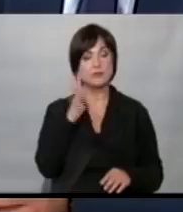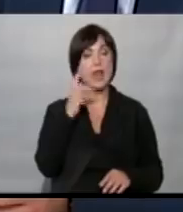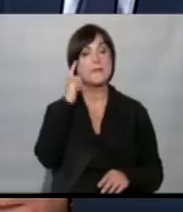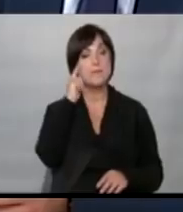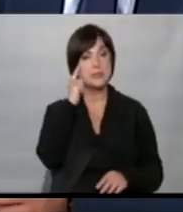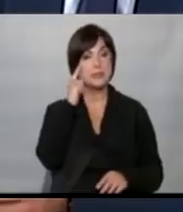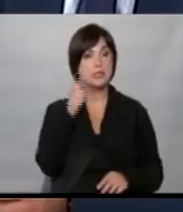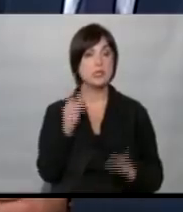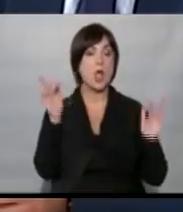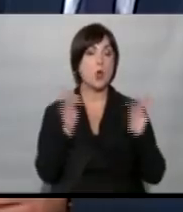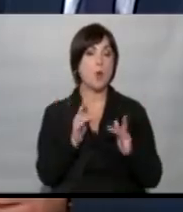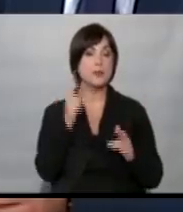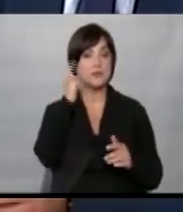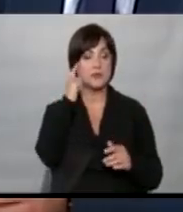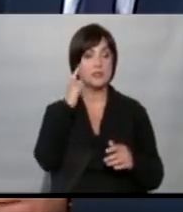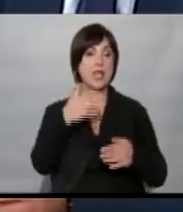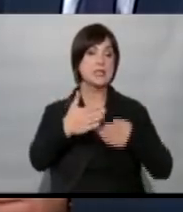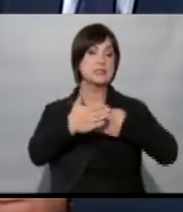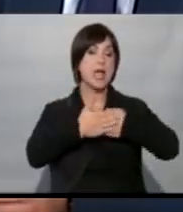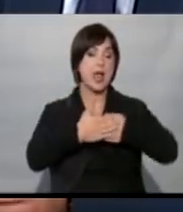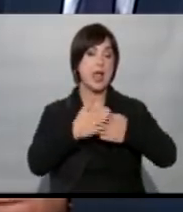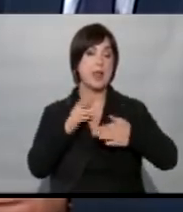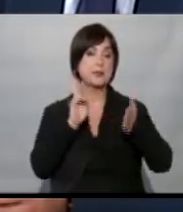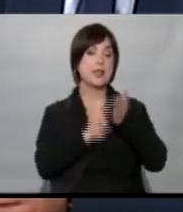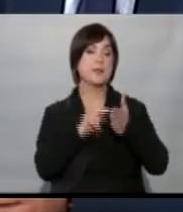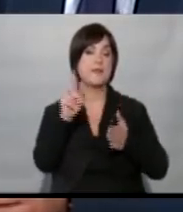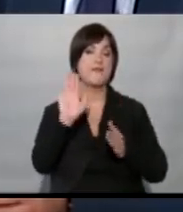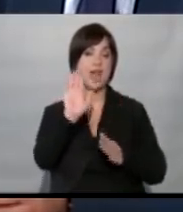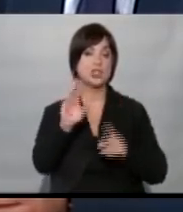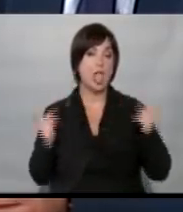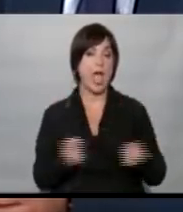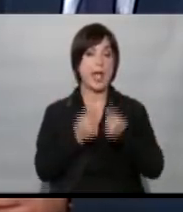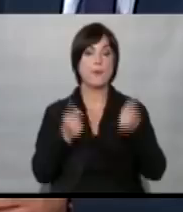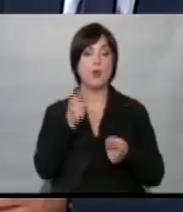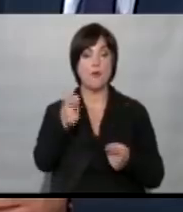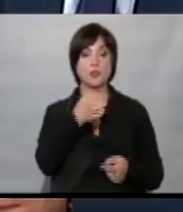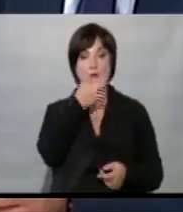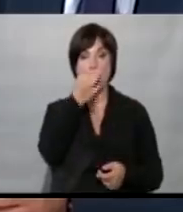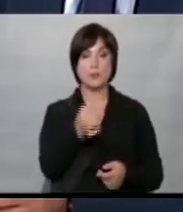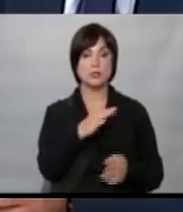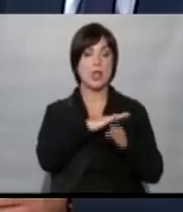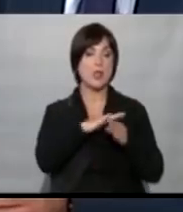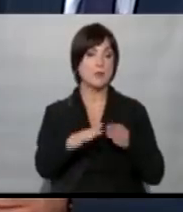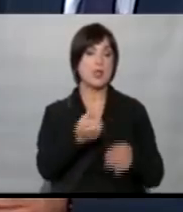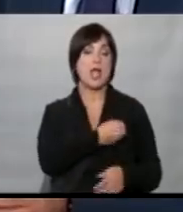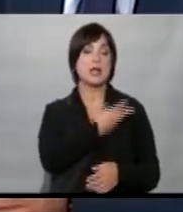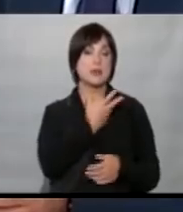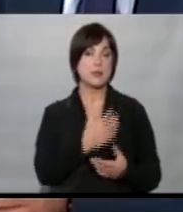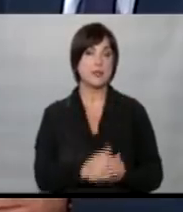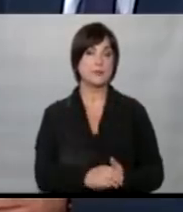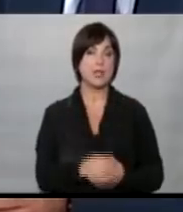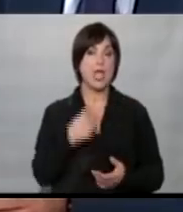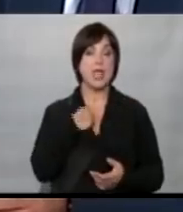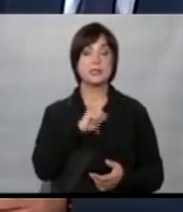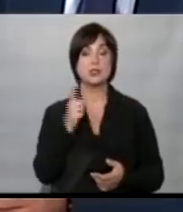дека опозицијата свесно се налепи на вашата кампања заради ова што ве прашувам, заради амнестија на криминалот? Па јас